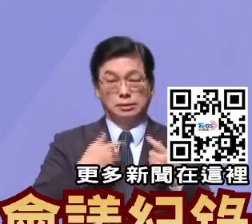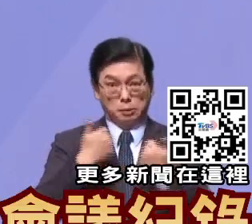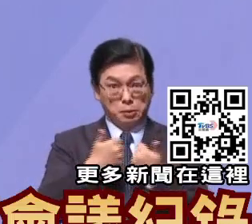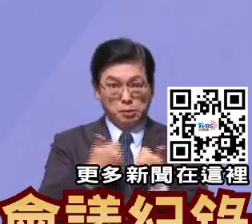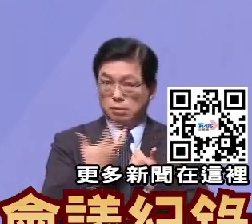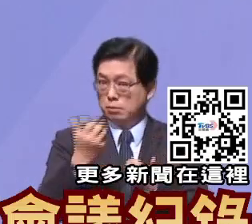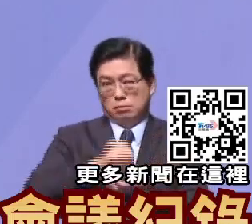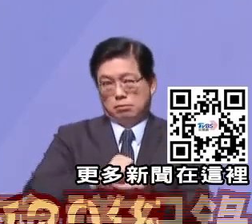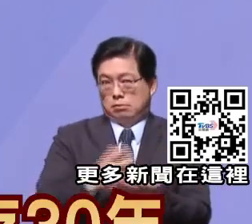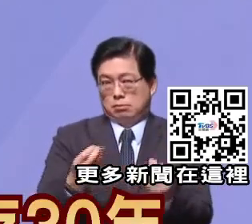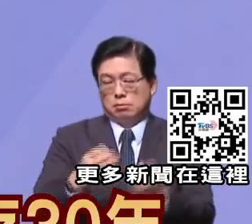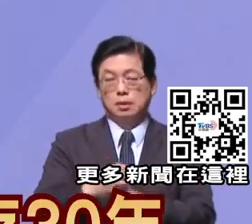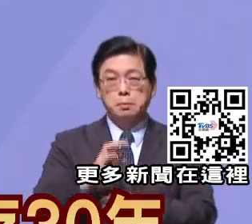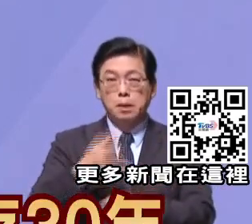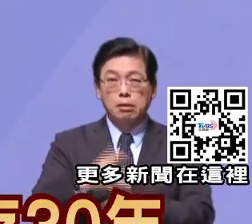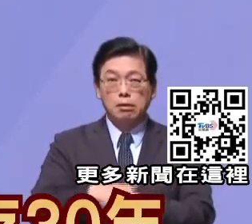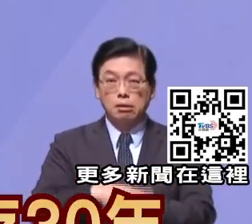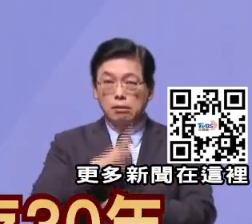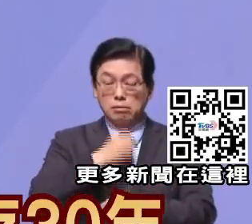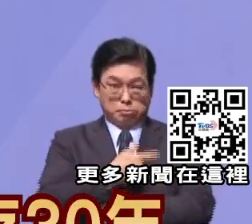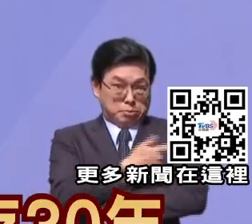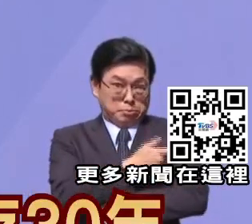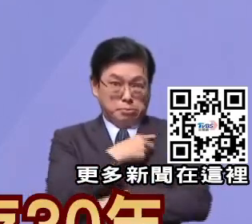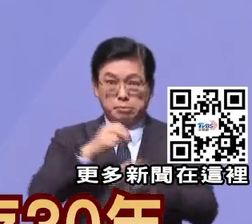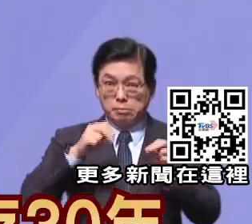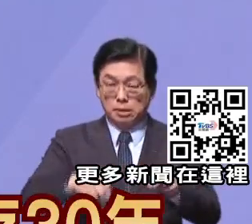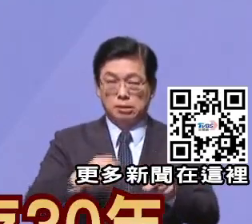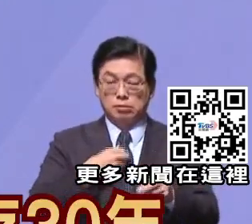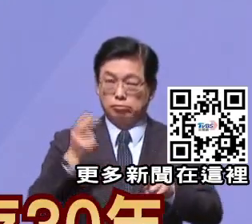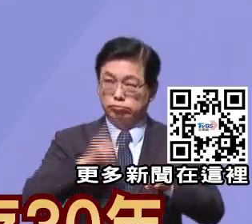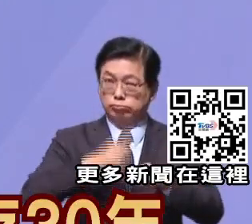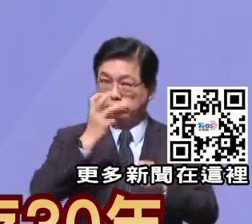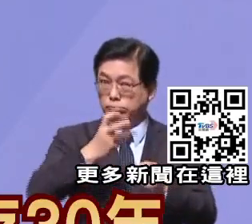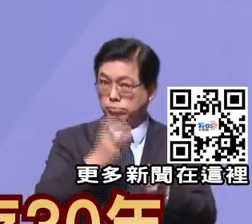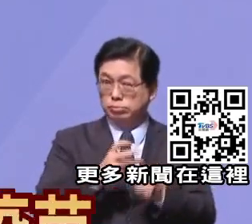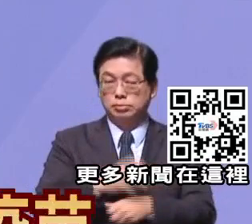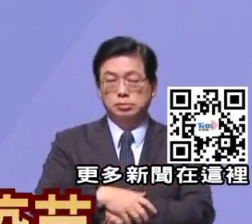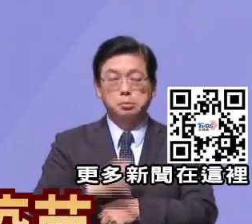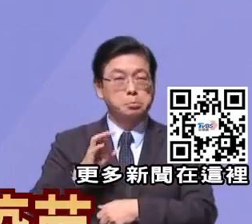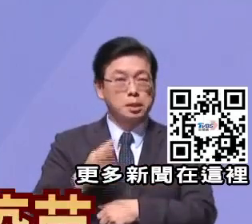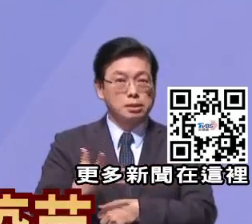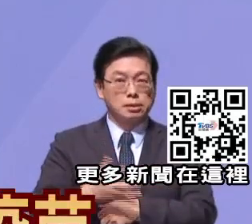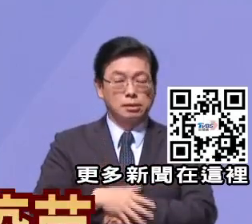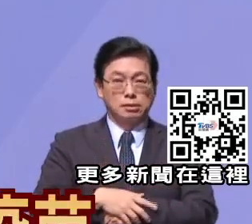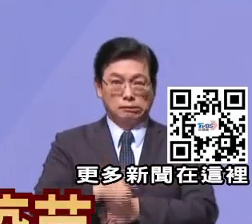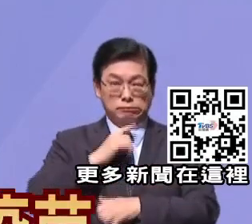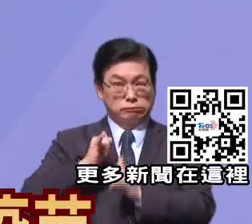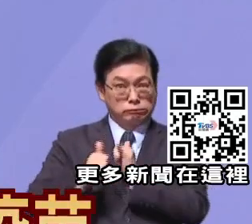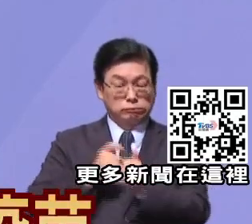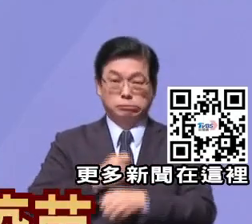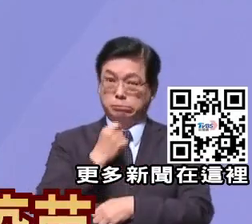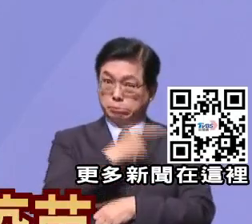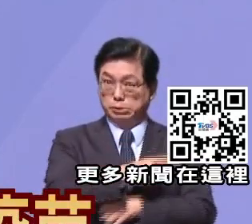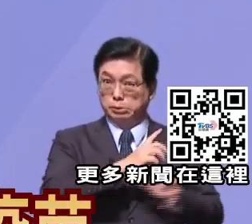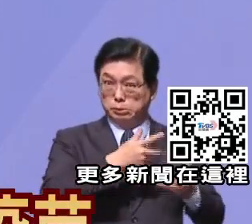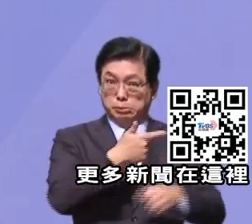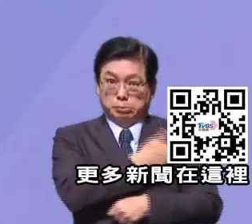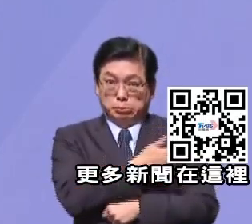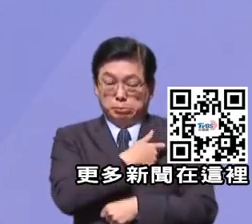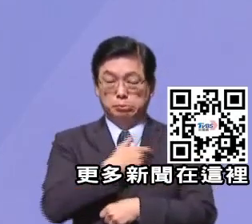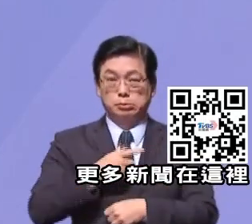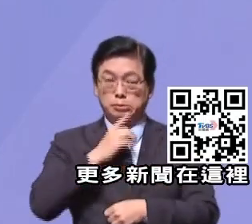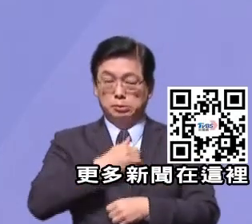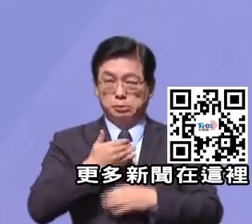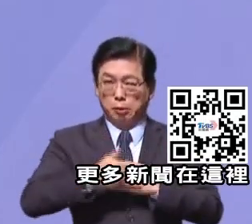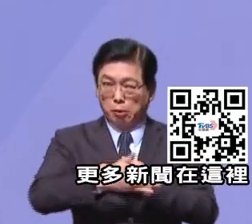没有会议记录？为什么疫苗采购合约要封存30年？为什么民间要采购国际疫苗，采